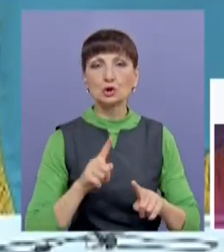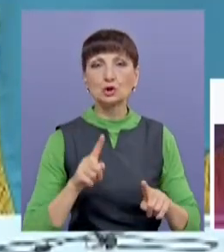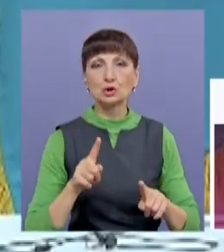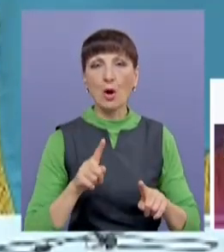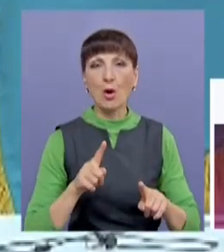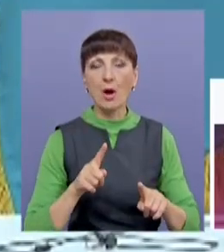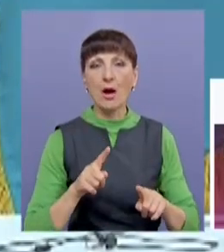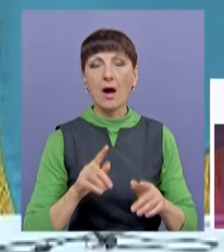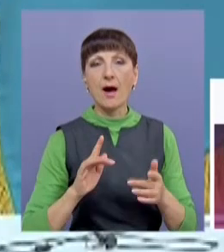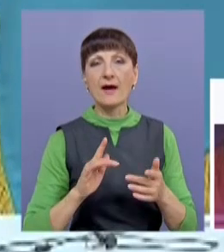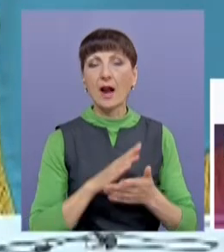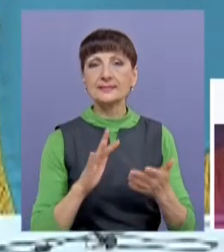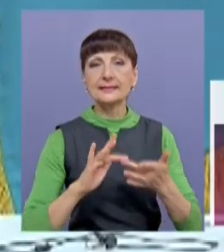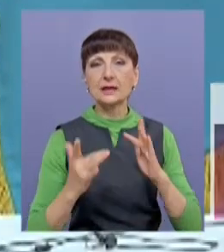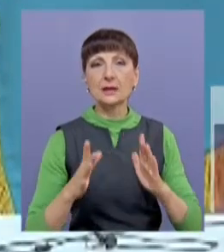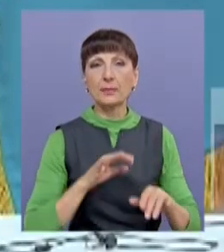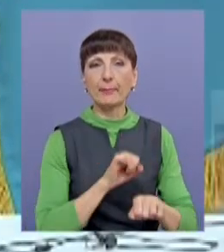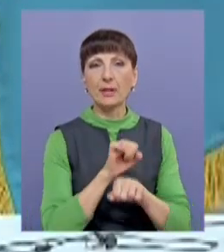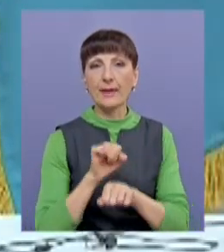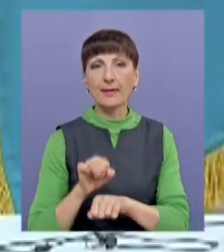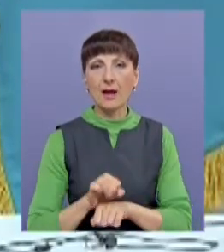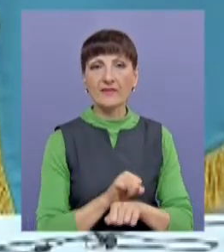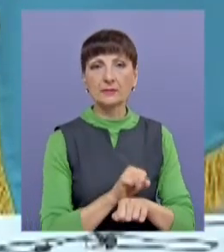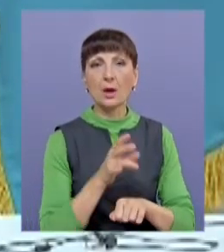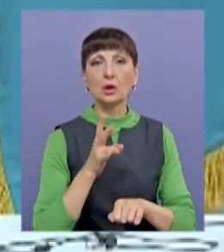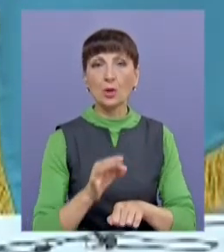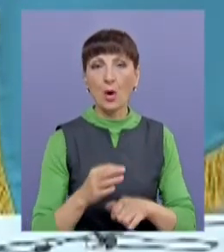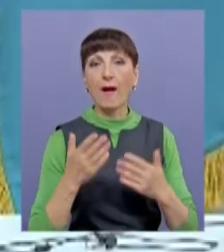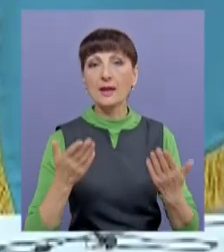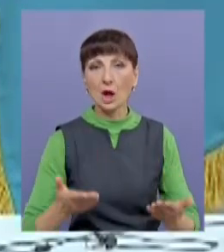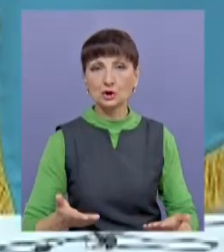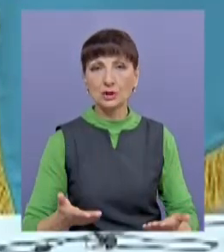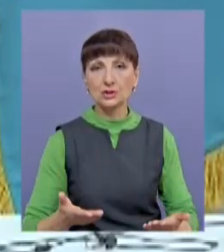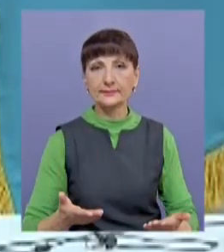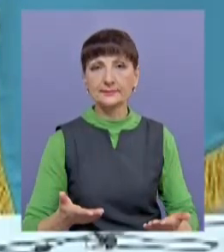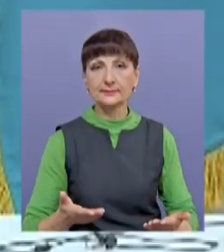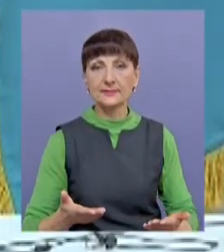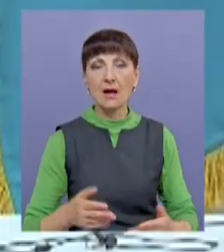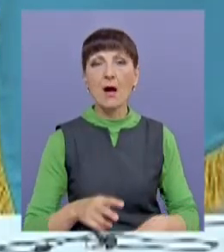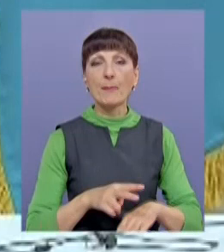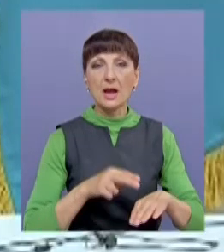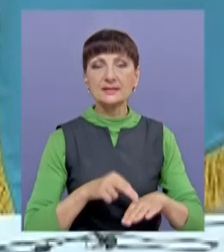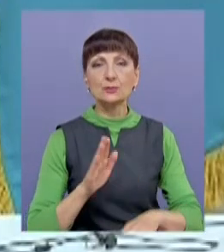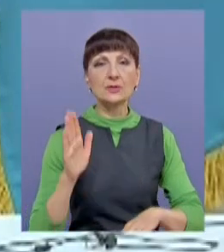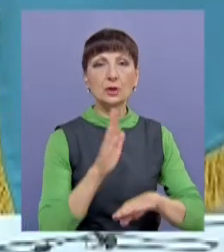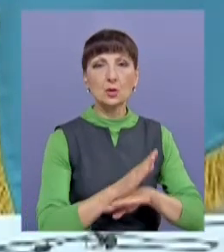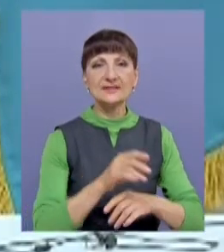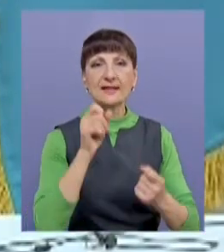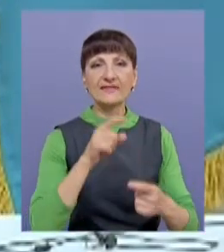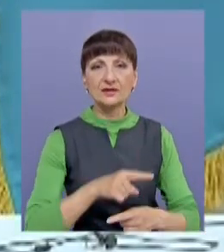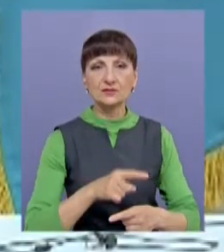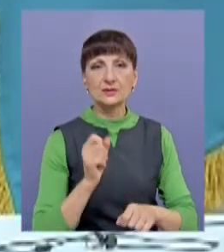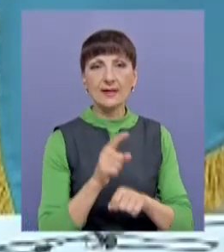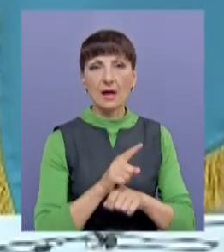сети блокировались. Но, конечно же, правоохранительным органам будет дано соответствующее